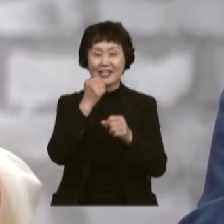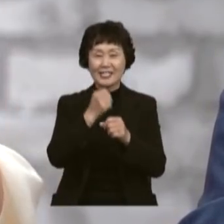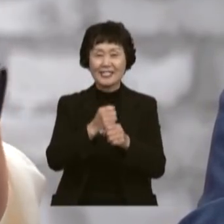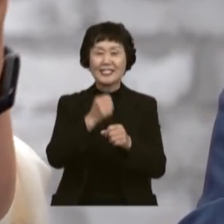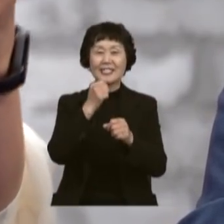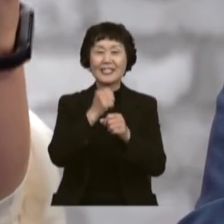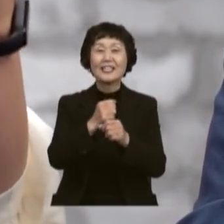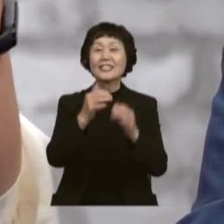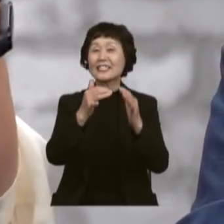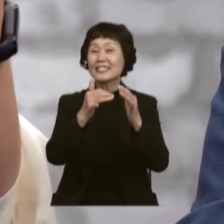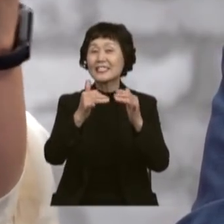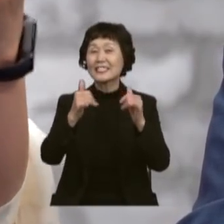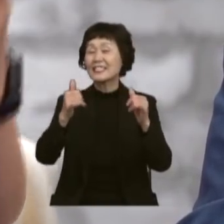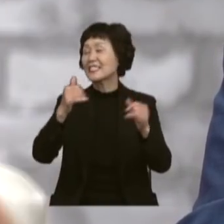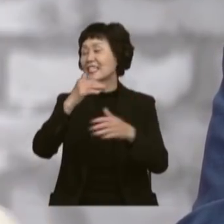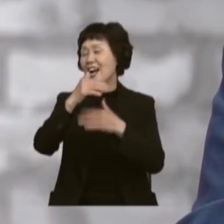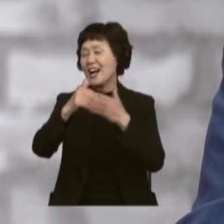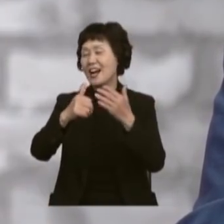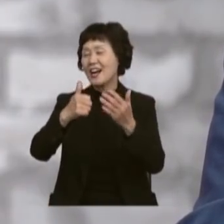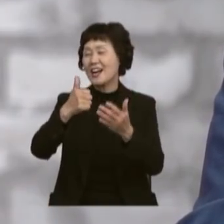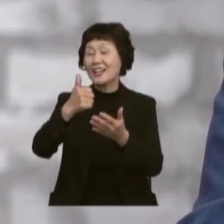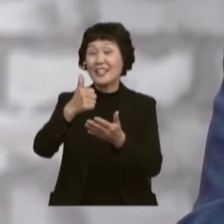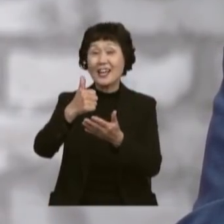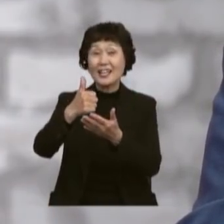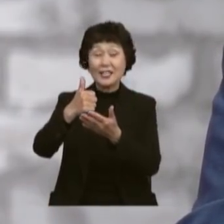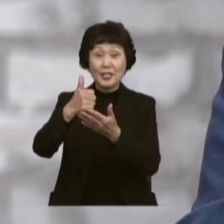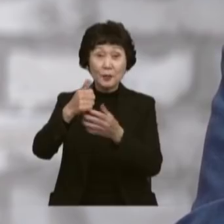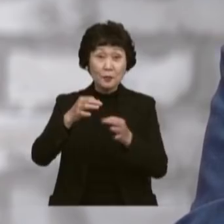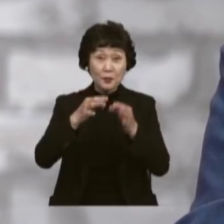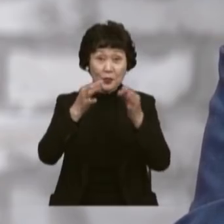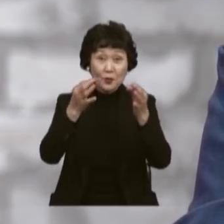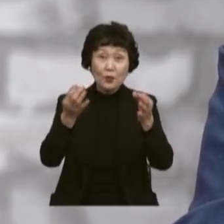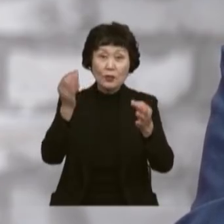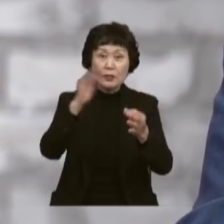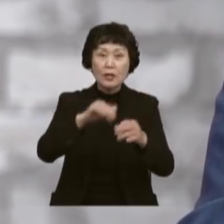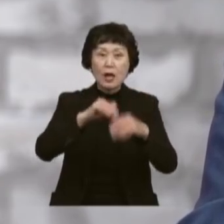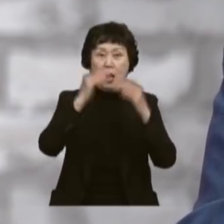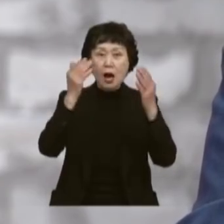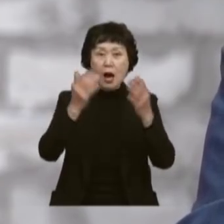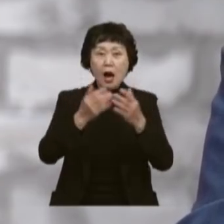지으신 이가 하나님 그런데 다들 울기 시작하는 거예요.